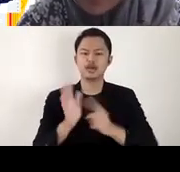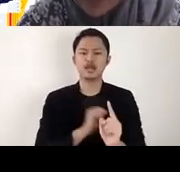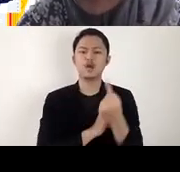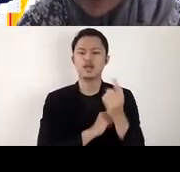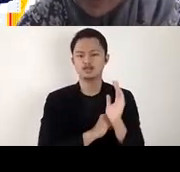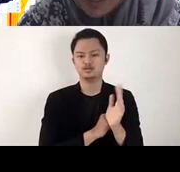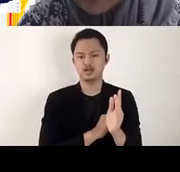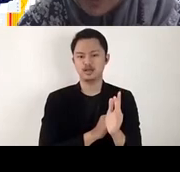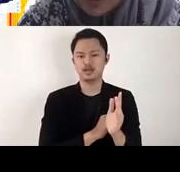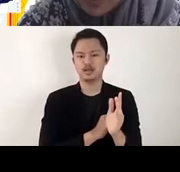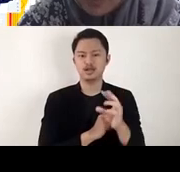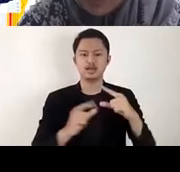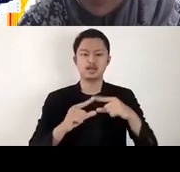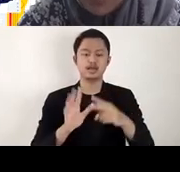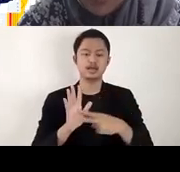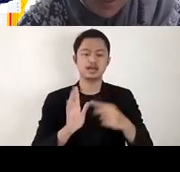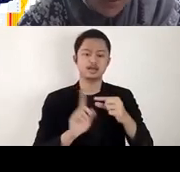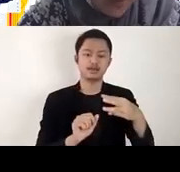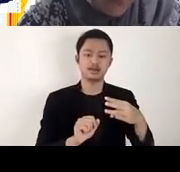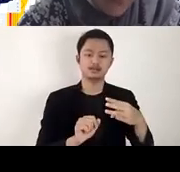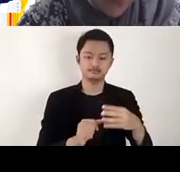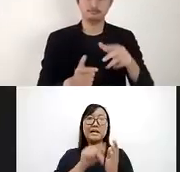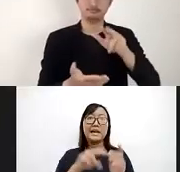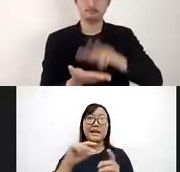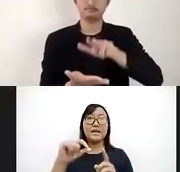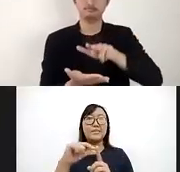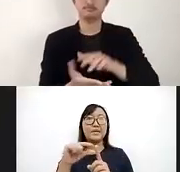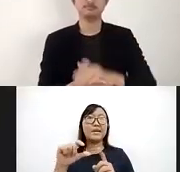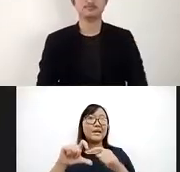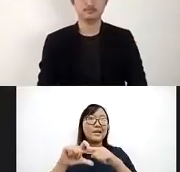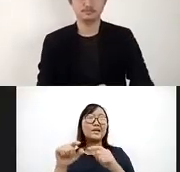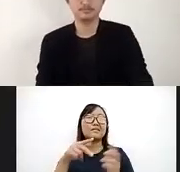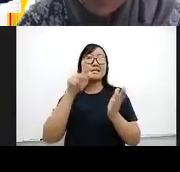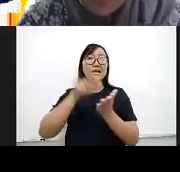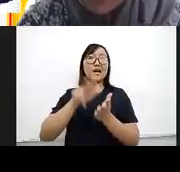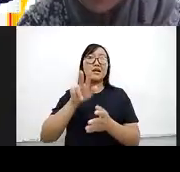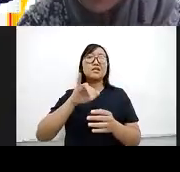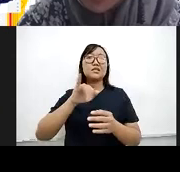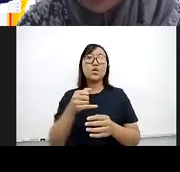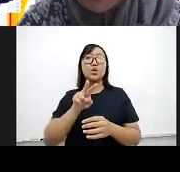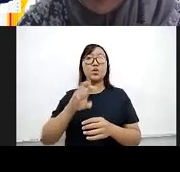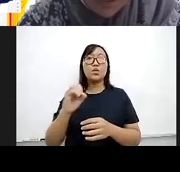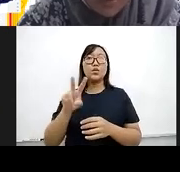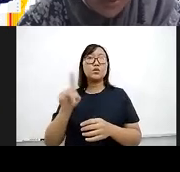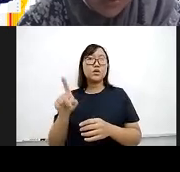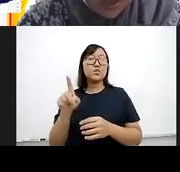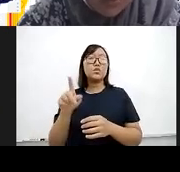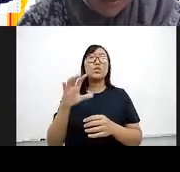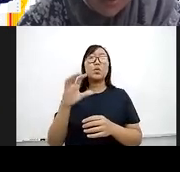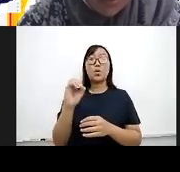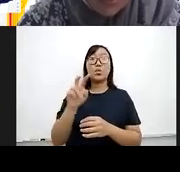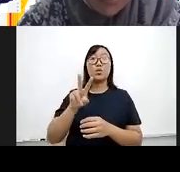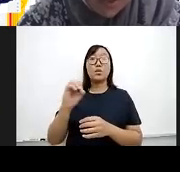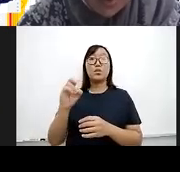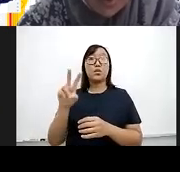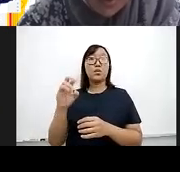sebelum KPI disahkan pada Januari 2021 pada Oktober 2020 BNPT juga